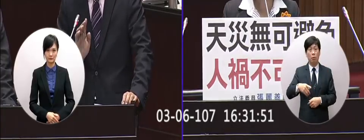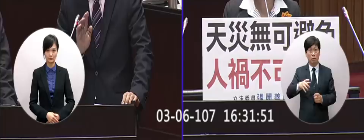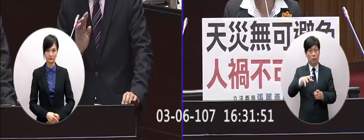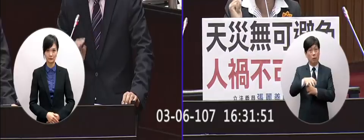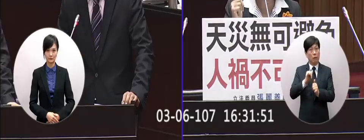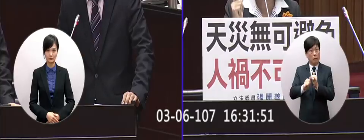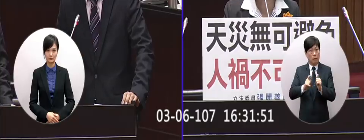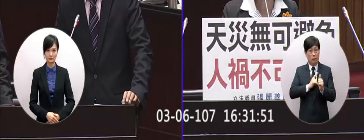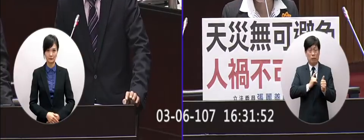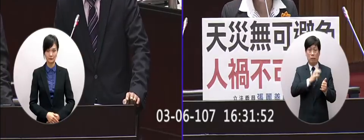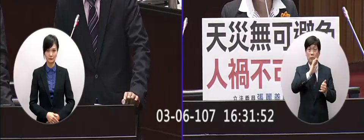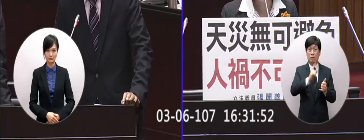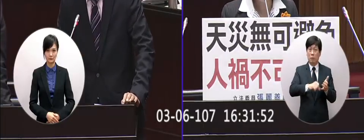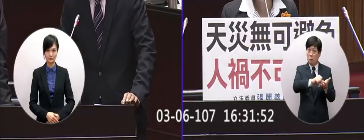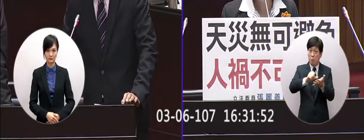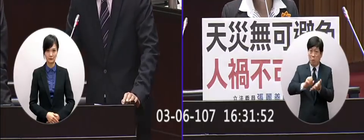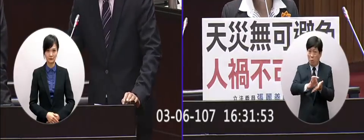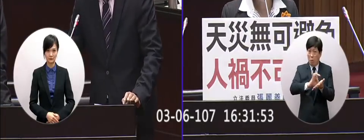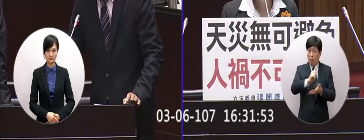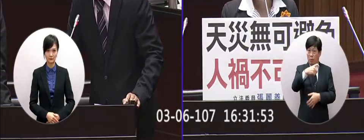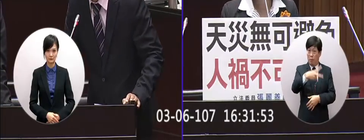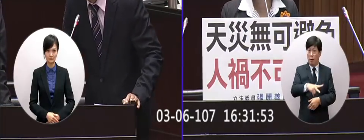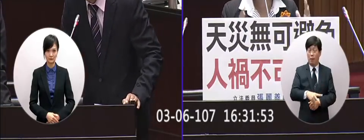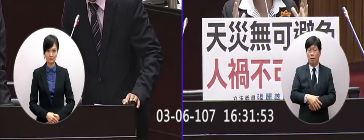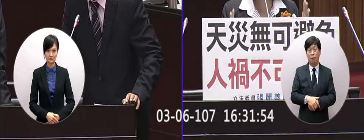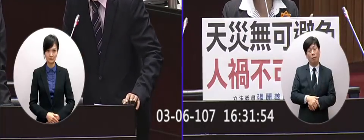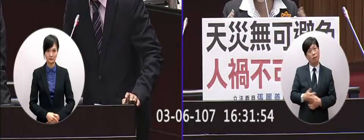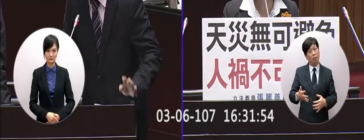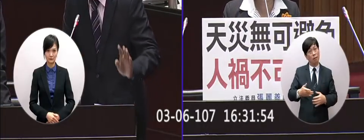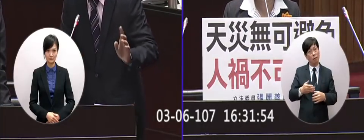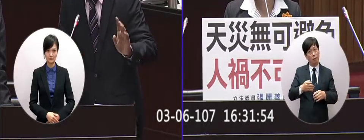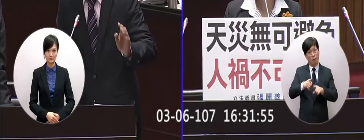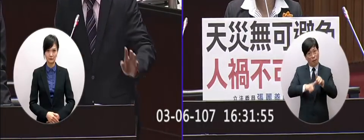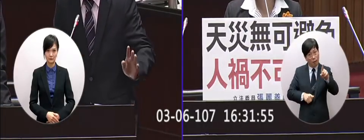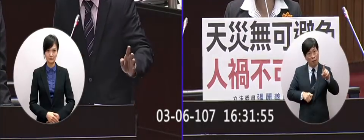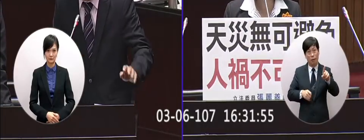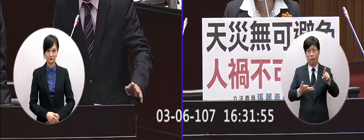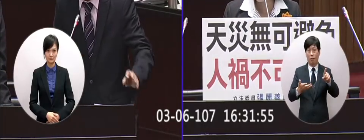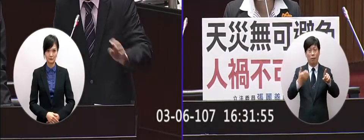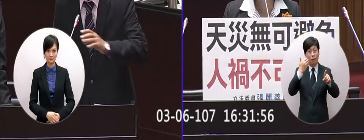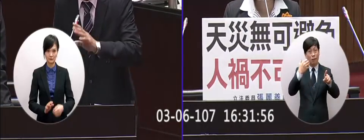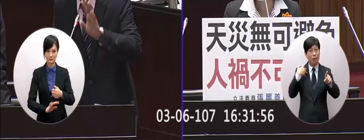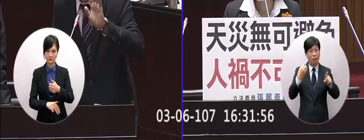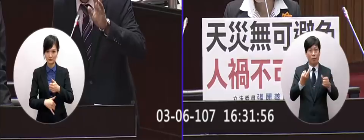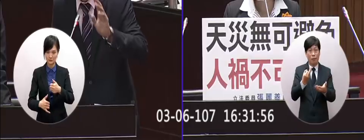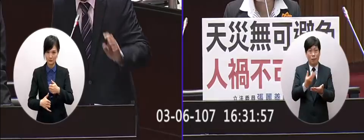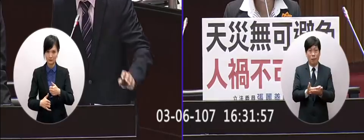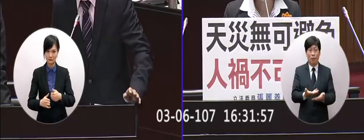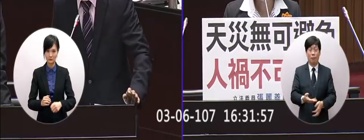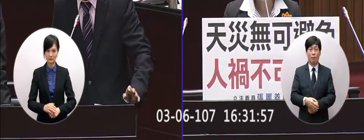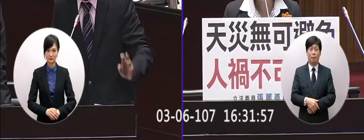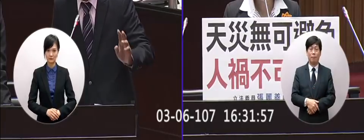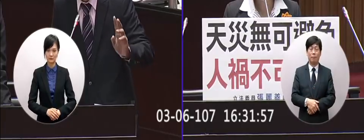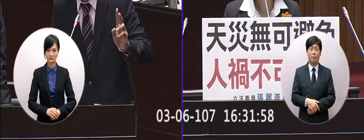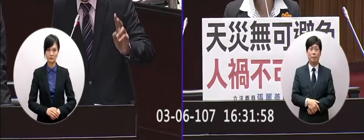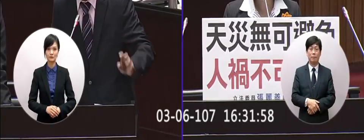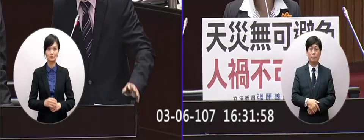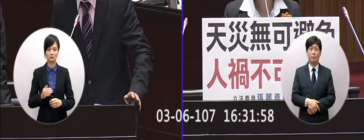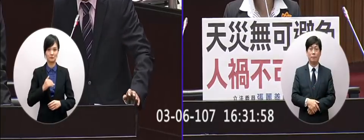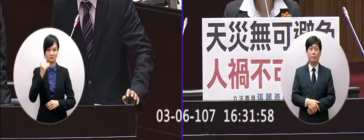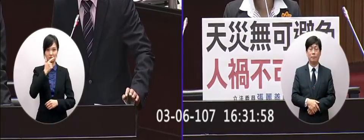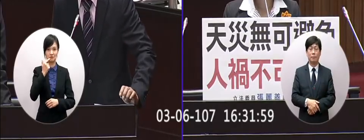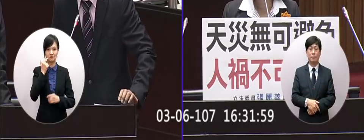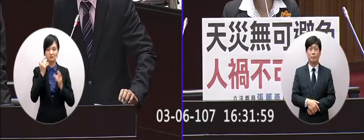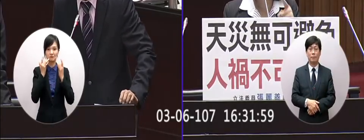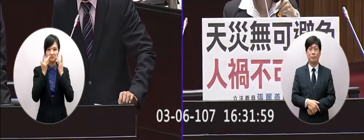生产的成本要12元，这当中的差价，什么来